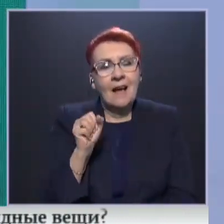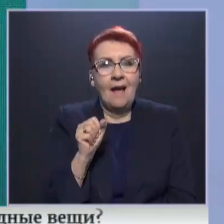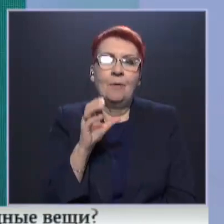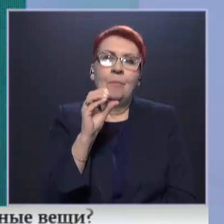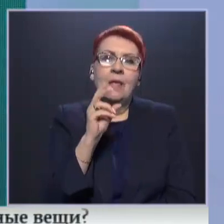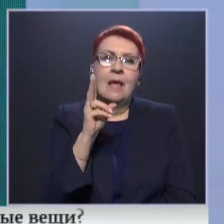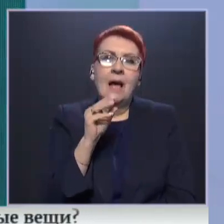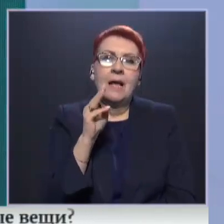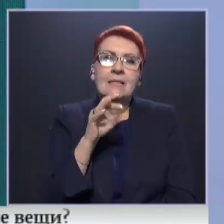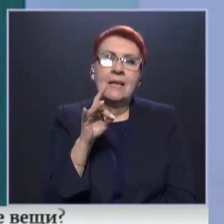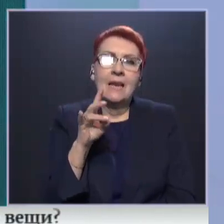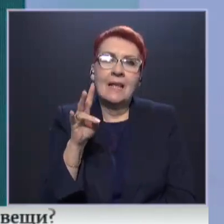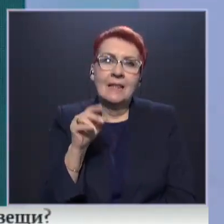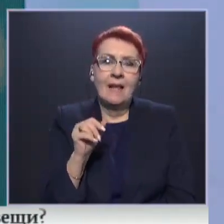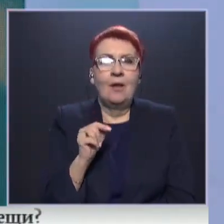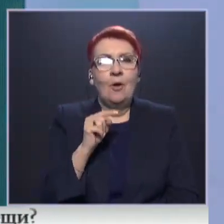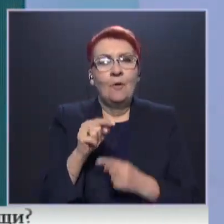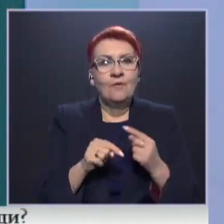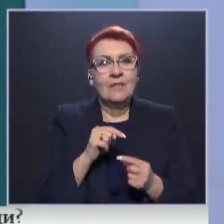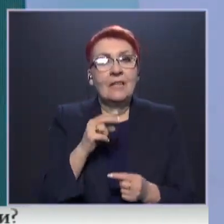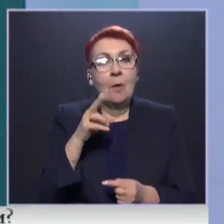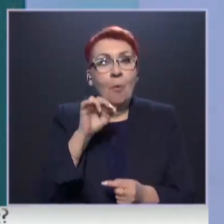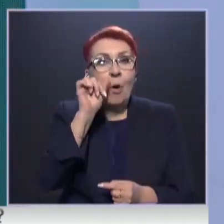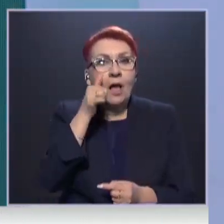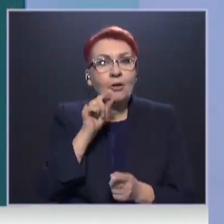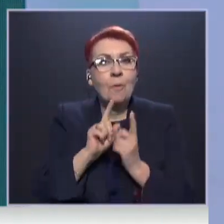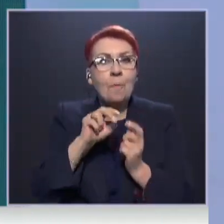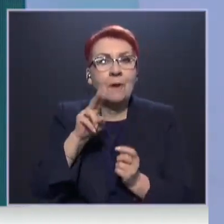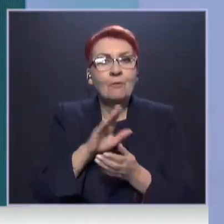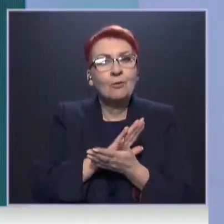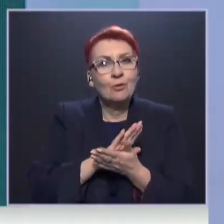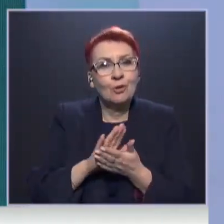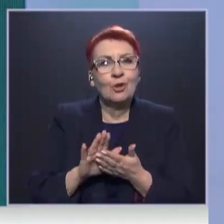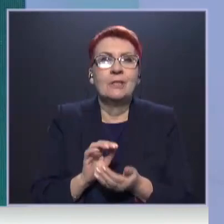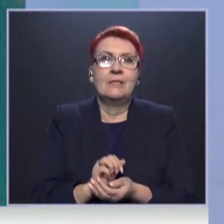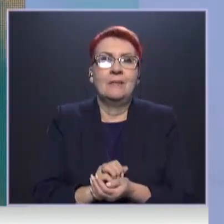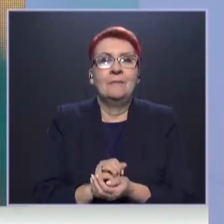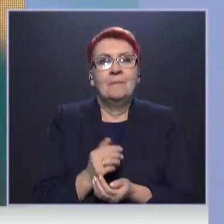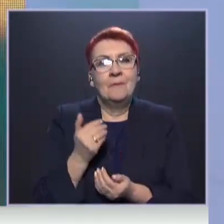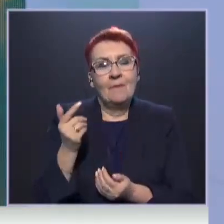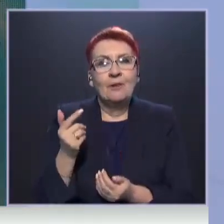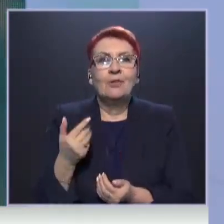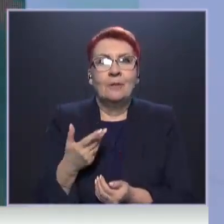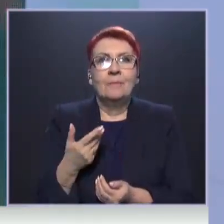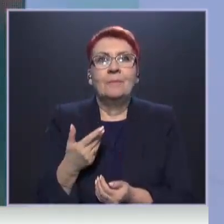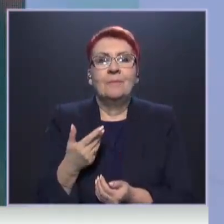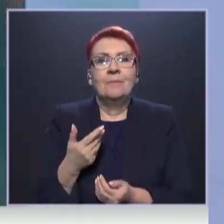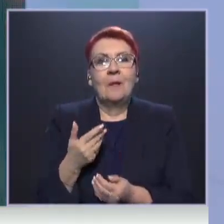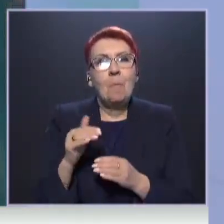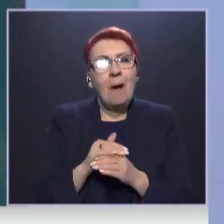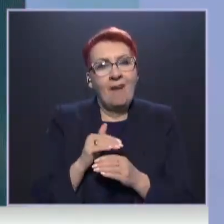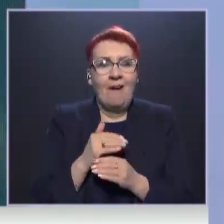Екатерина всегда чистая по-гречески. Похвально ее стремление равняться